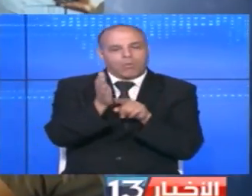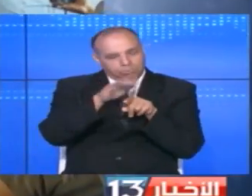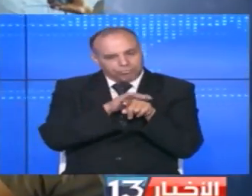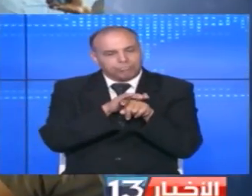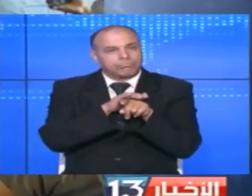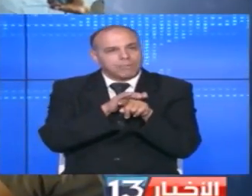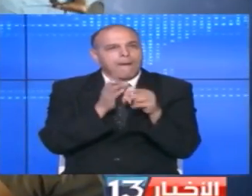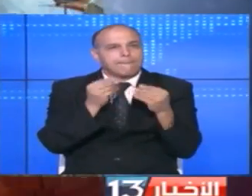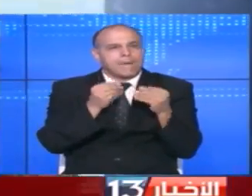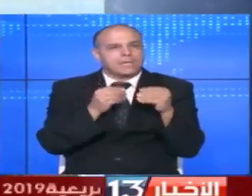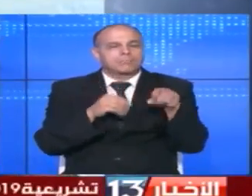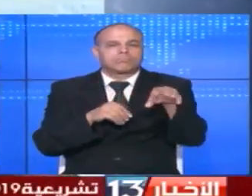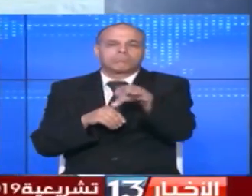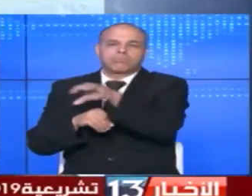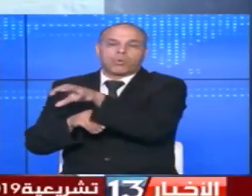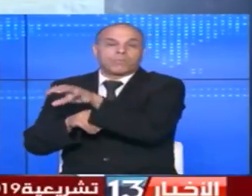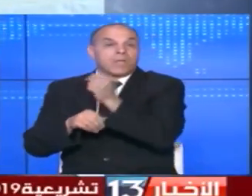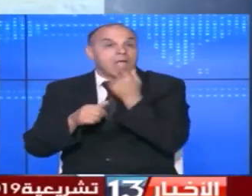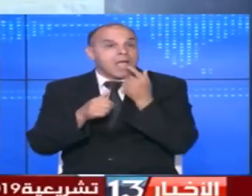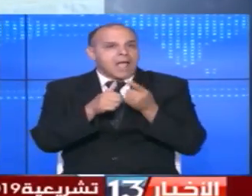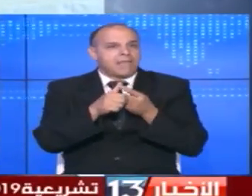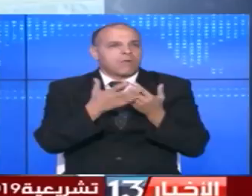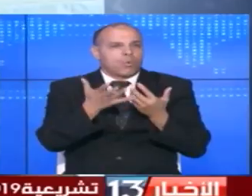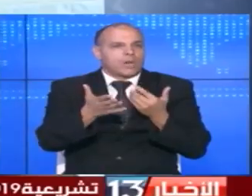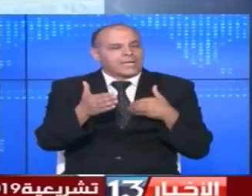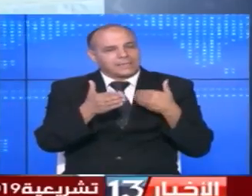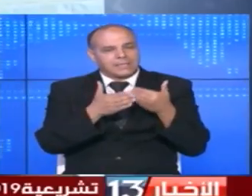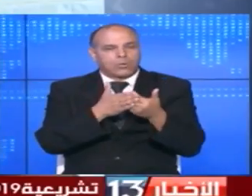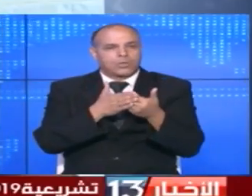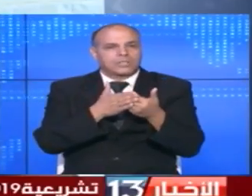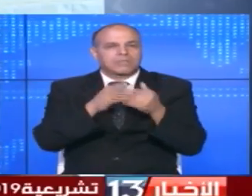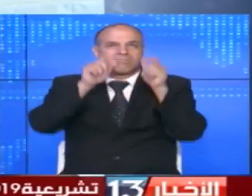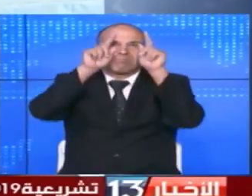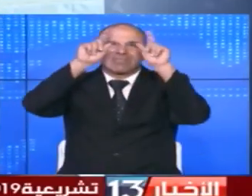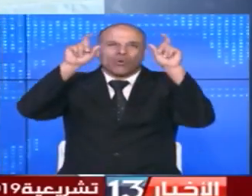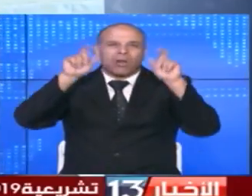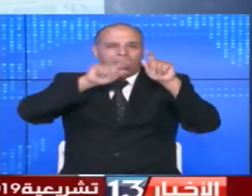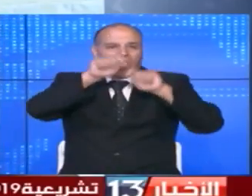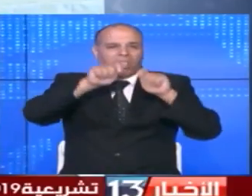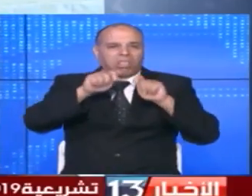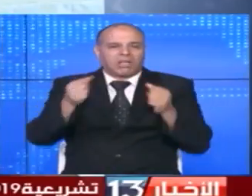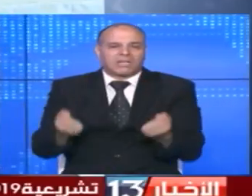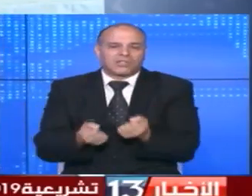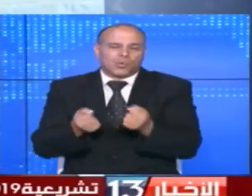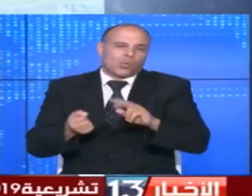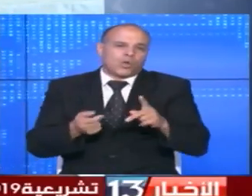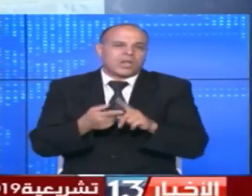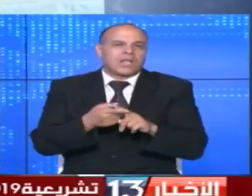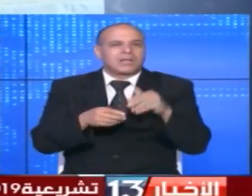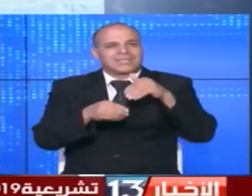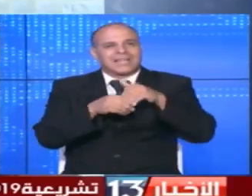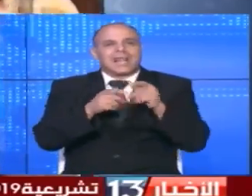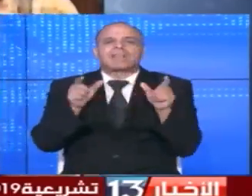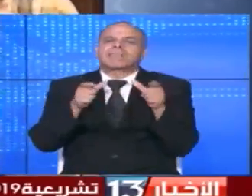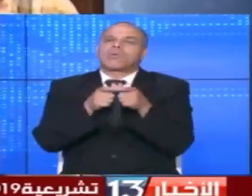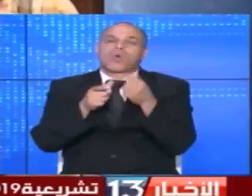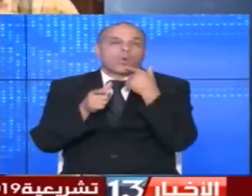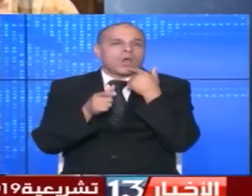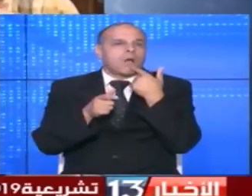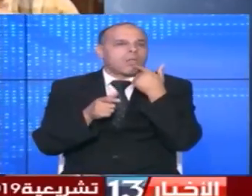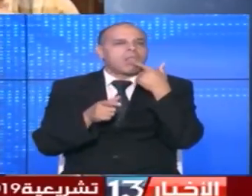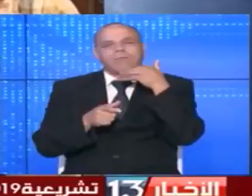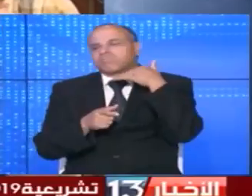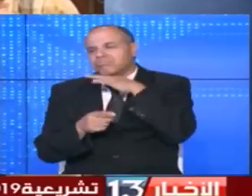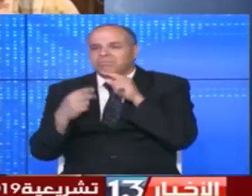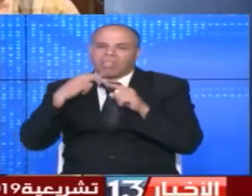في عدد من الدوائر من ذلك تواصل تمزيق المعلقات ورصد انشطه من مؤسسات عموميه مع عنف لفظي